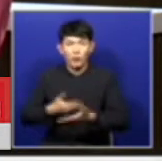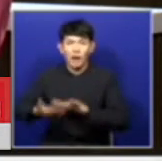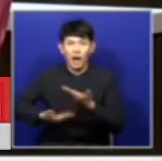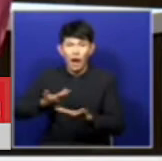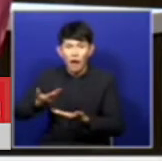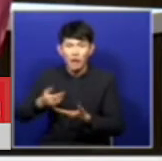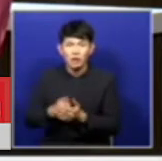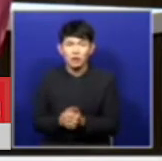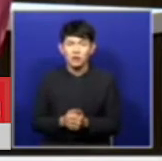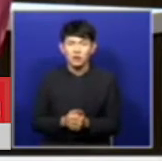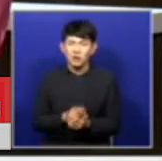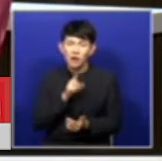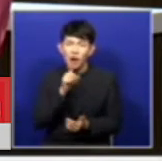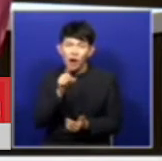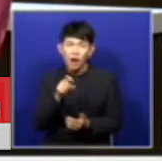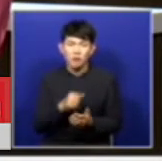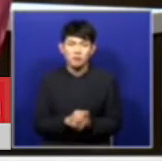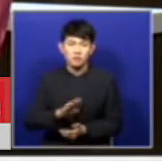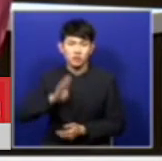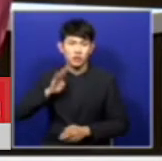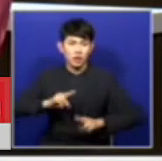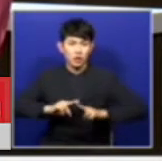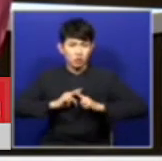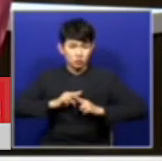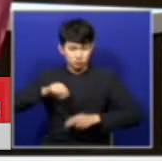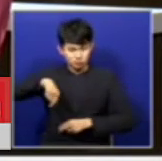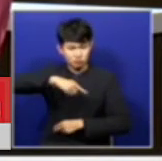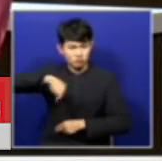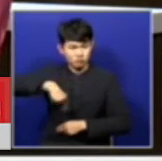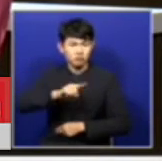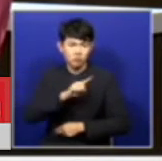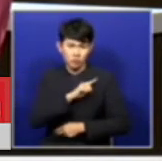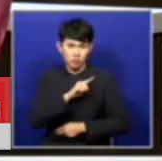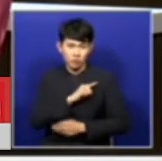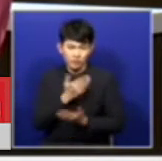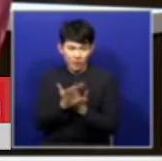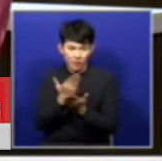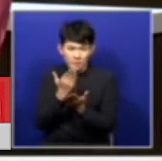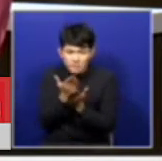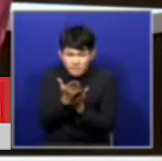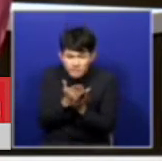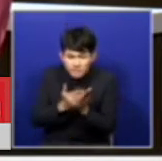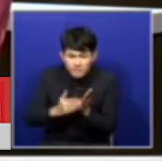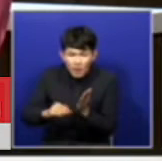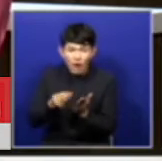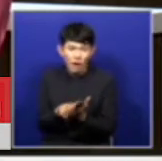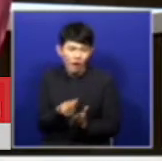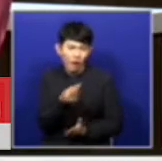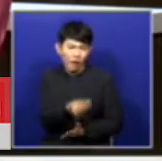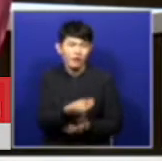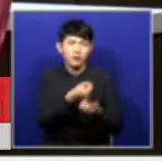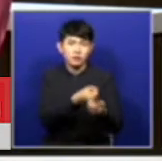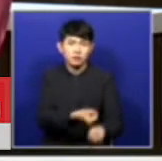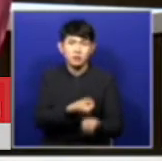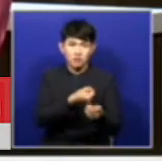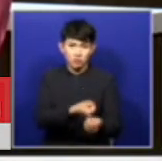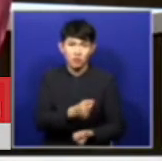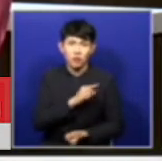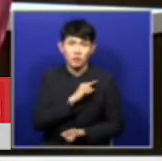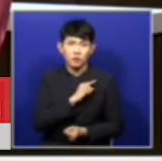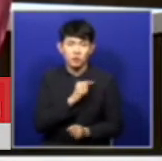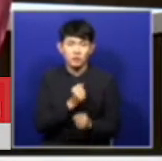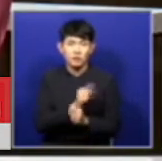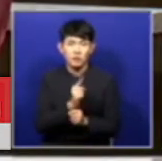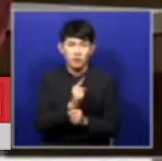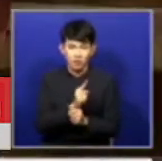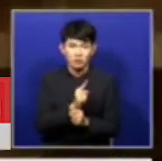จำเป็นหรือไม่ที่บริษัทเอกชนรายใหญ่เหล่านี้จะต้องเจียดเงินส่วนนึงเนี่ยมาให้กับเกษตรกรเพื่อเข้า